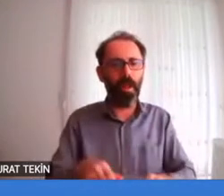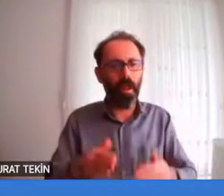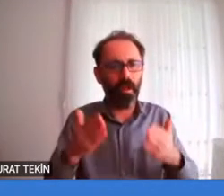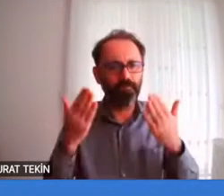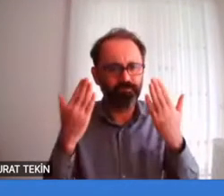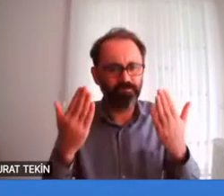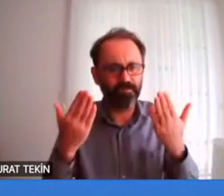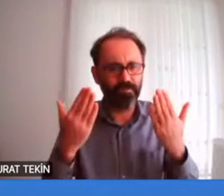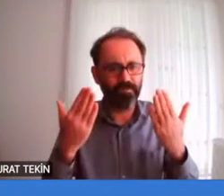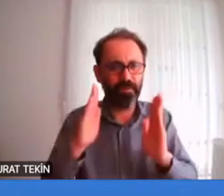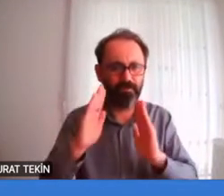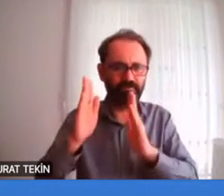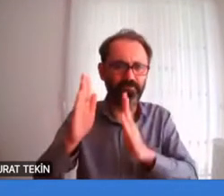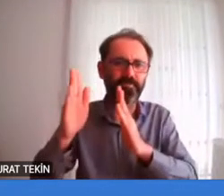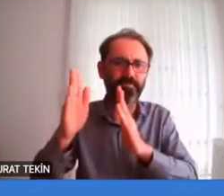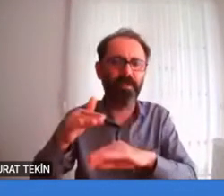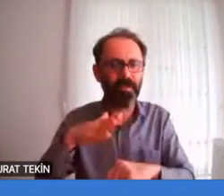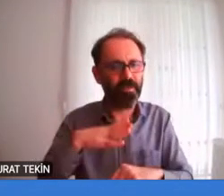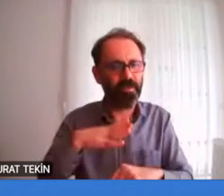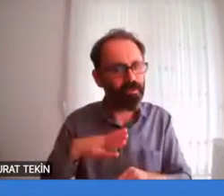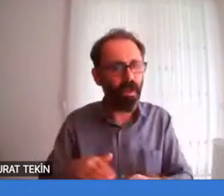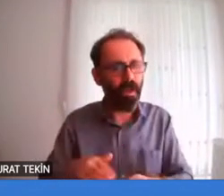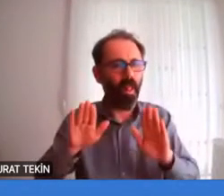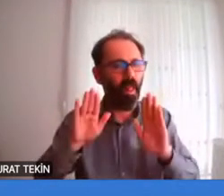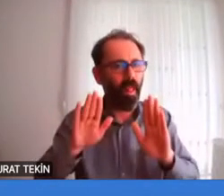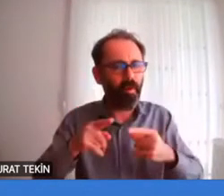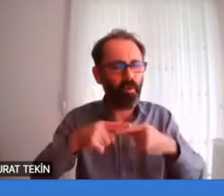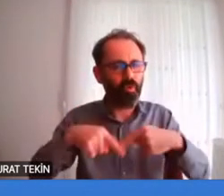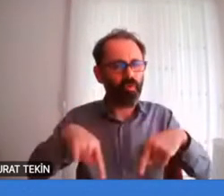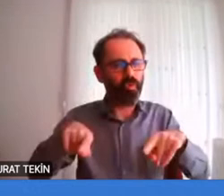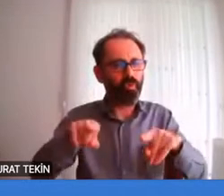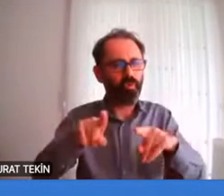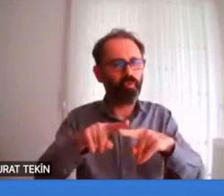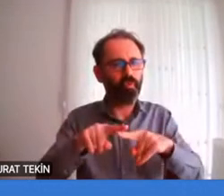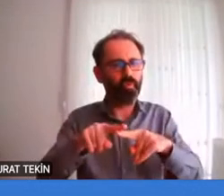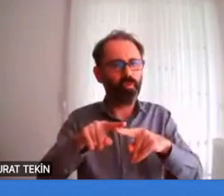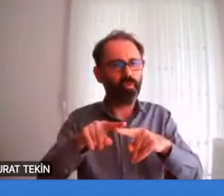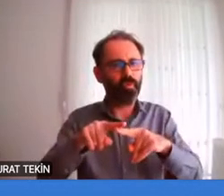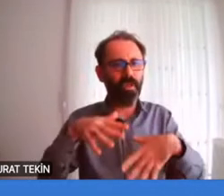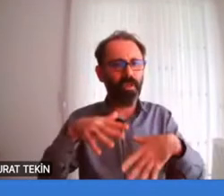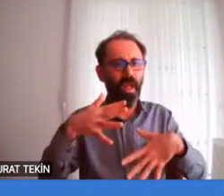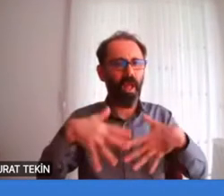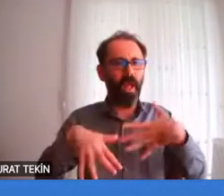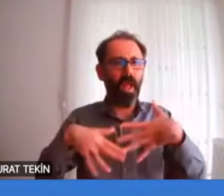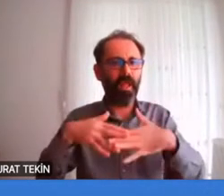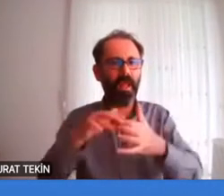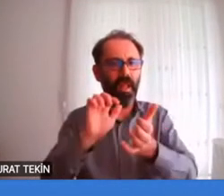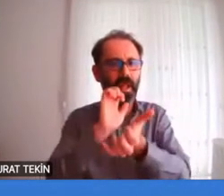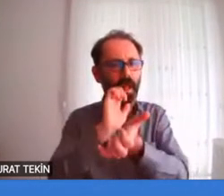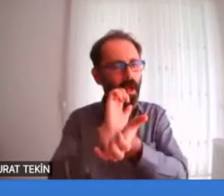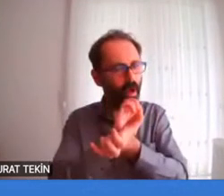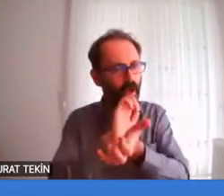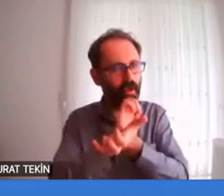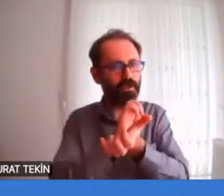Aile eğer doğru bir aile varsa, bilinçli bir aile varsa, ancak